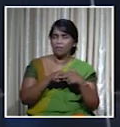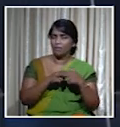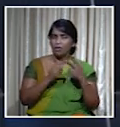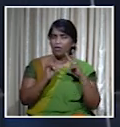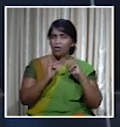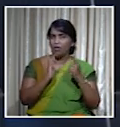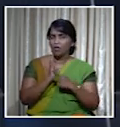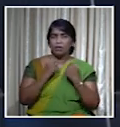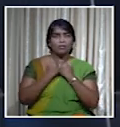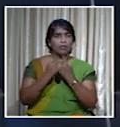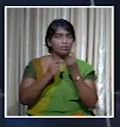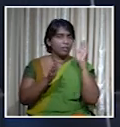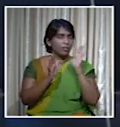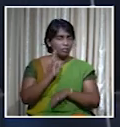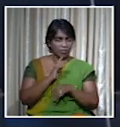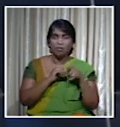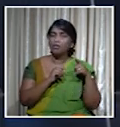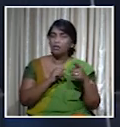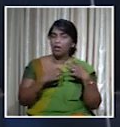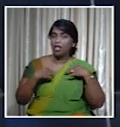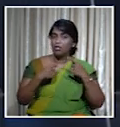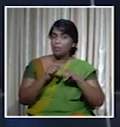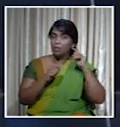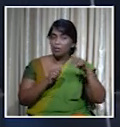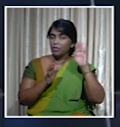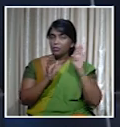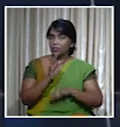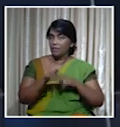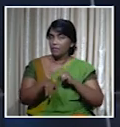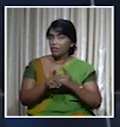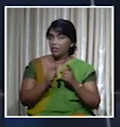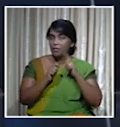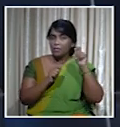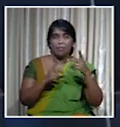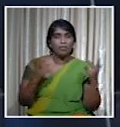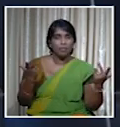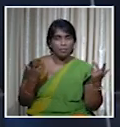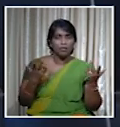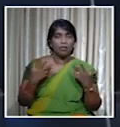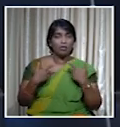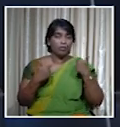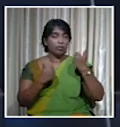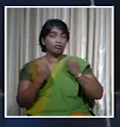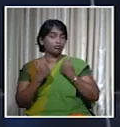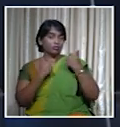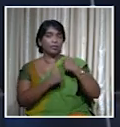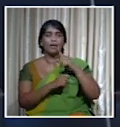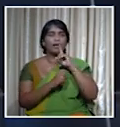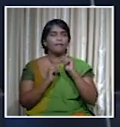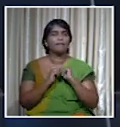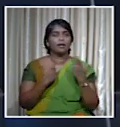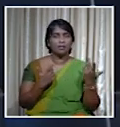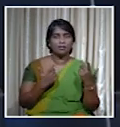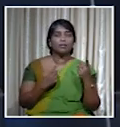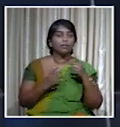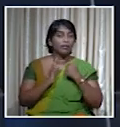ඔවුන්ගේ ප්‍රවාහන දීමන අඩු කරනවා නම් ඔවුන්ට දෙන නිලැඳුම් දීමන නියමිත වේලාවට කලට දෙන්නේ නැත්නම් අපි සුව විරුව කියලා කිව්වට වැඩක් නැහැ සුව